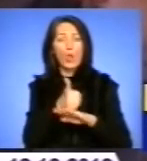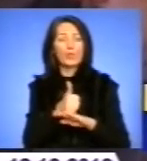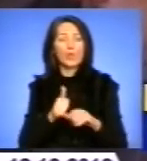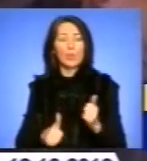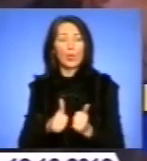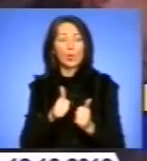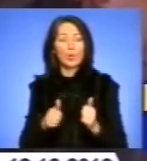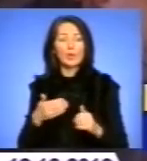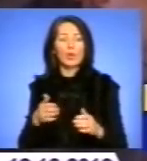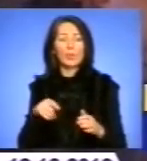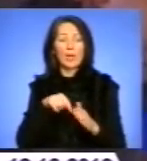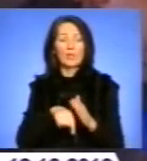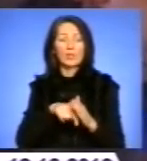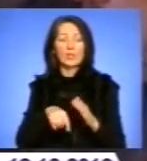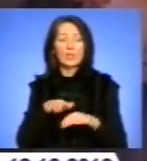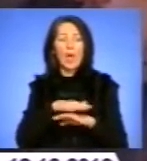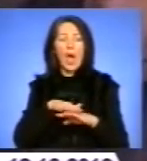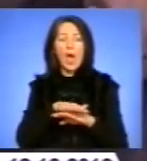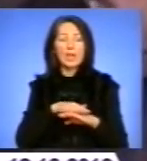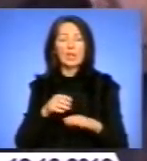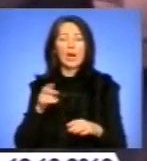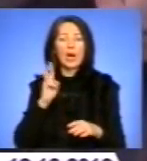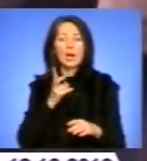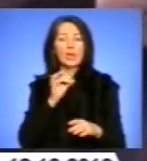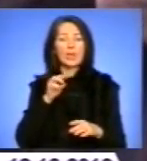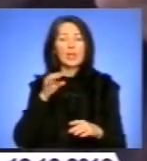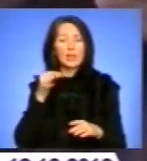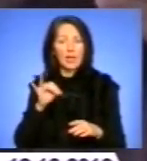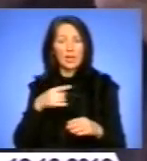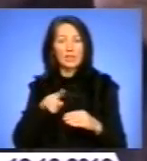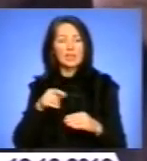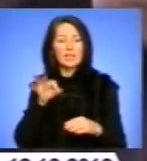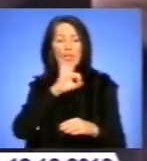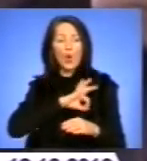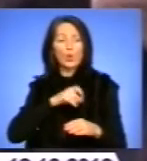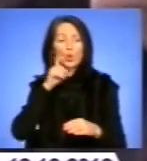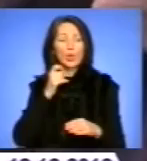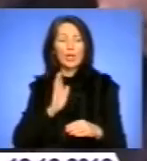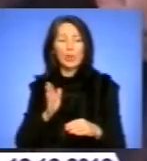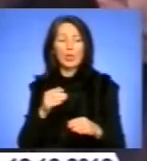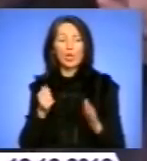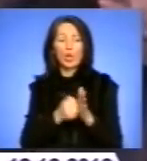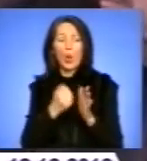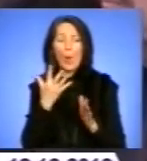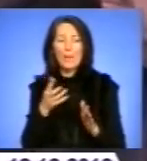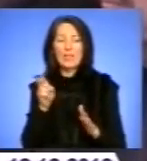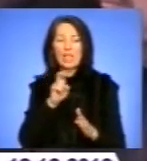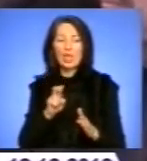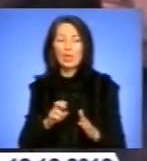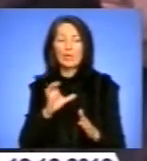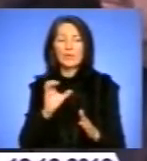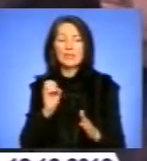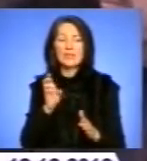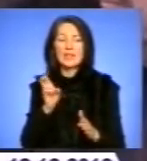внешніх ринках, то є Китаєм, у нас разница в пользу Украины составляла до 50 долларов в себестоимости,